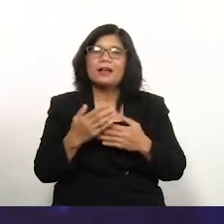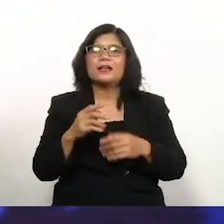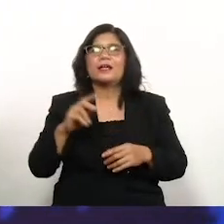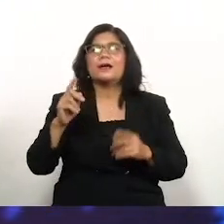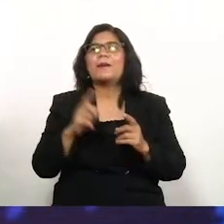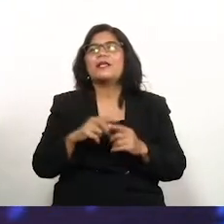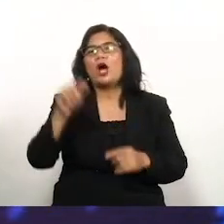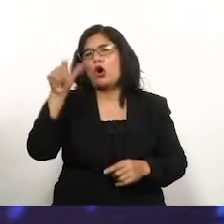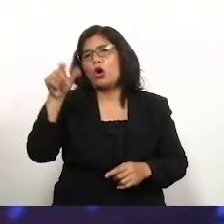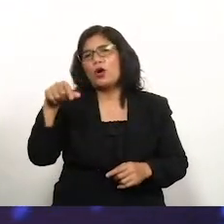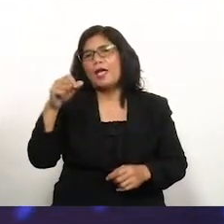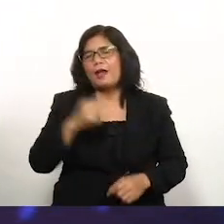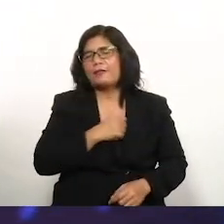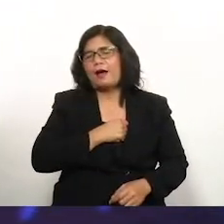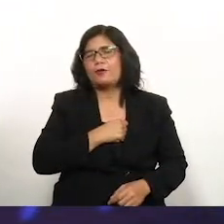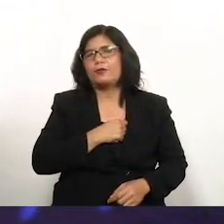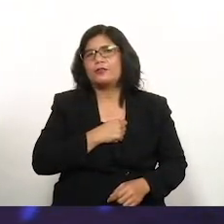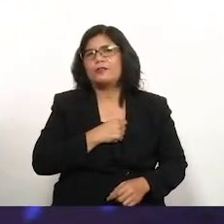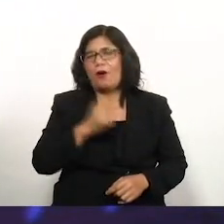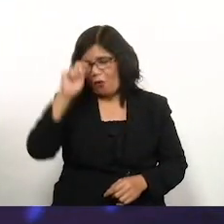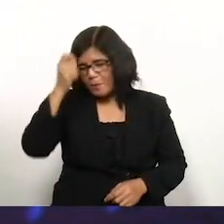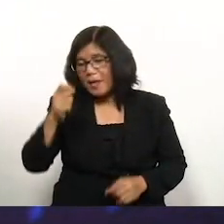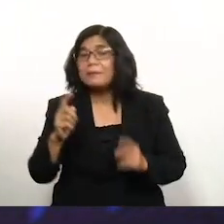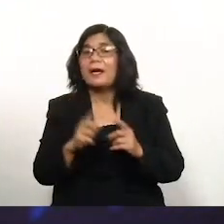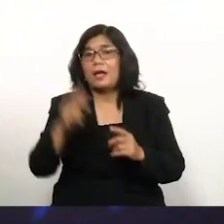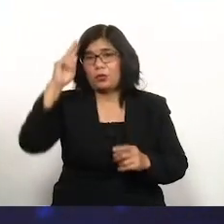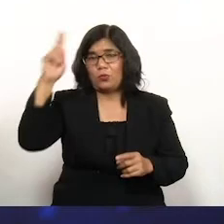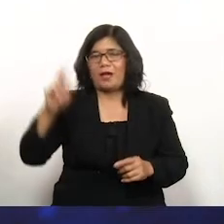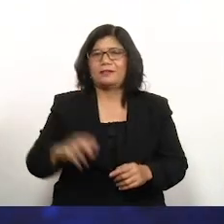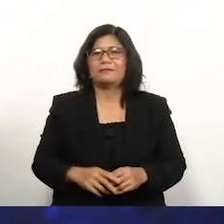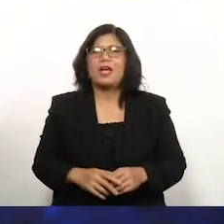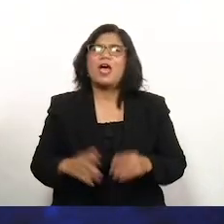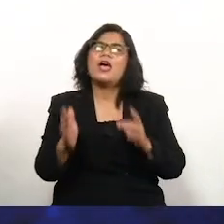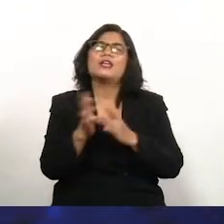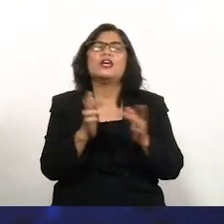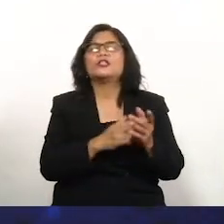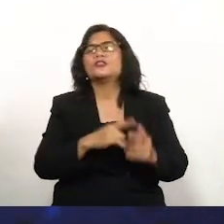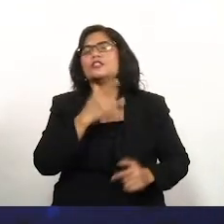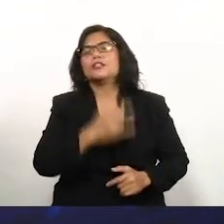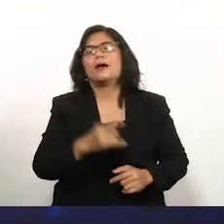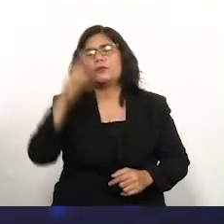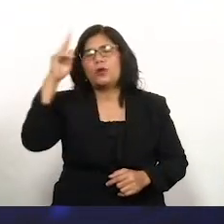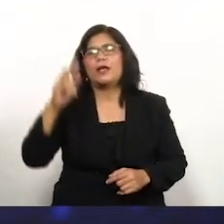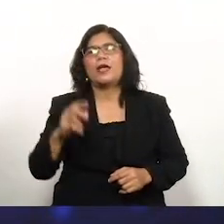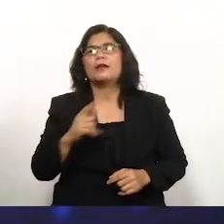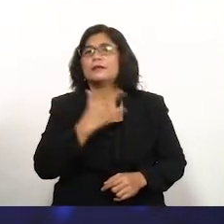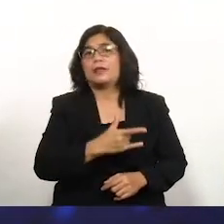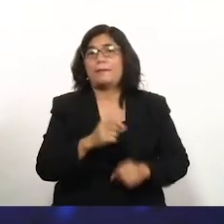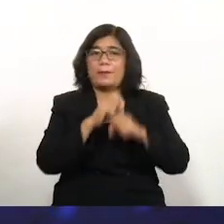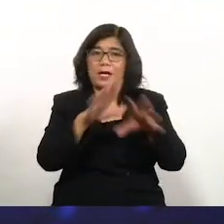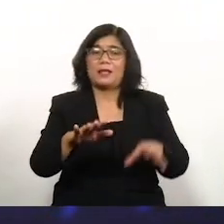eh salah ngomong apa Bu Hai saya mau bilang Yesus tetap Tuhan yang memberkati anak-anaknya